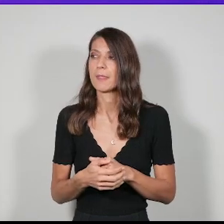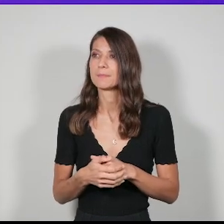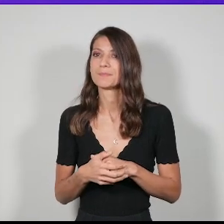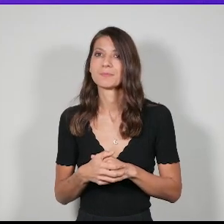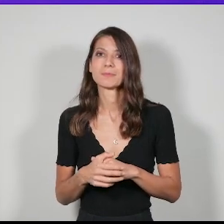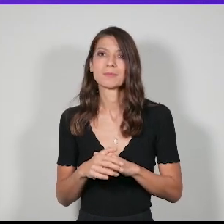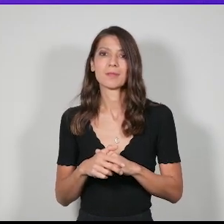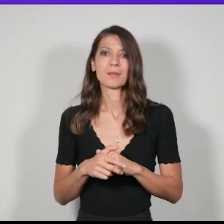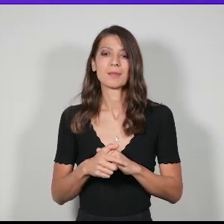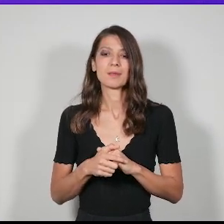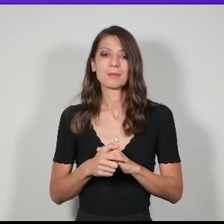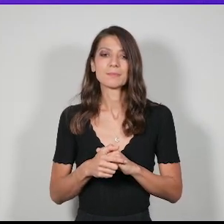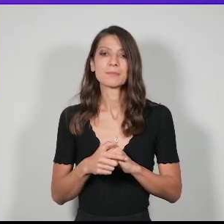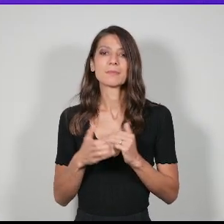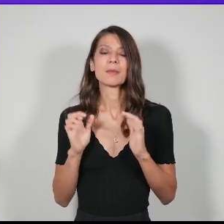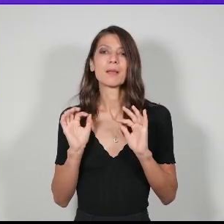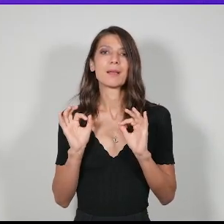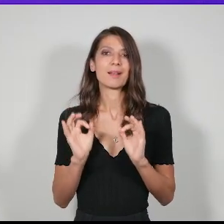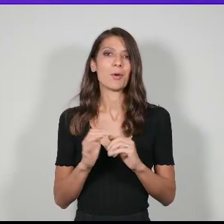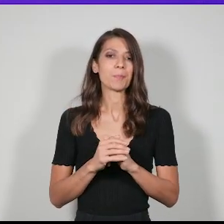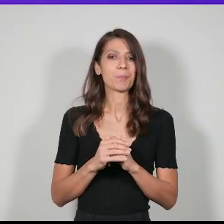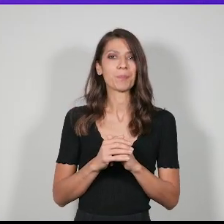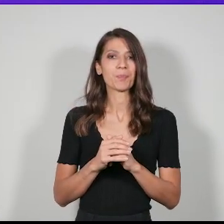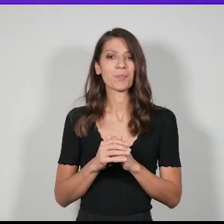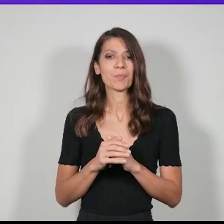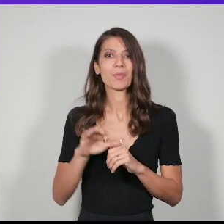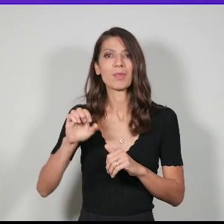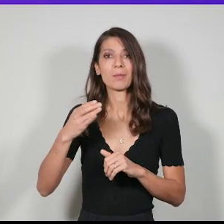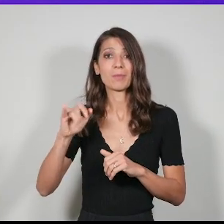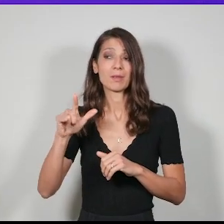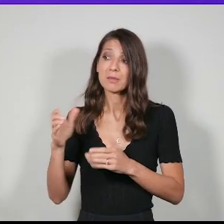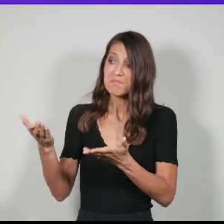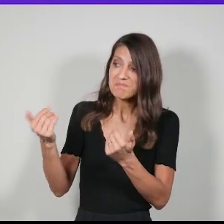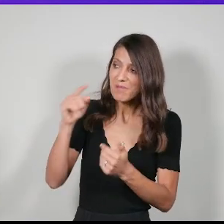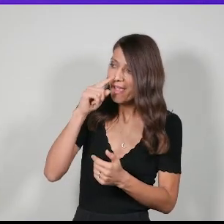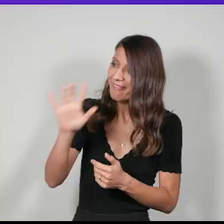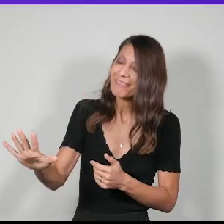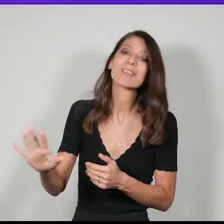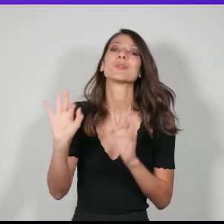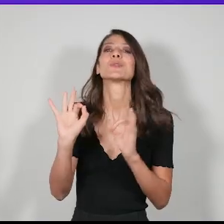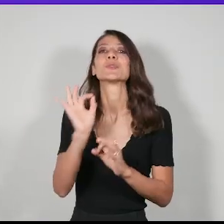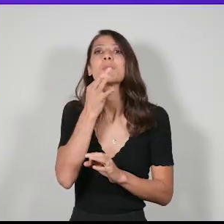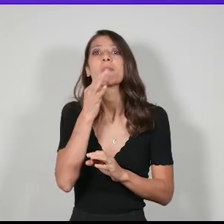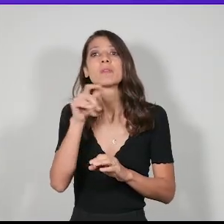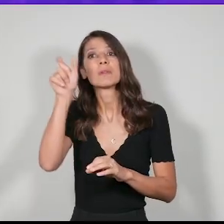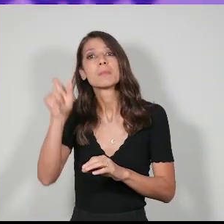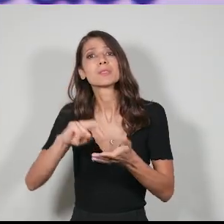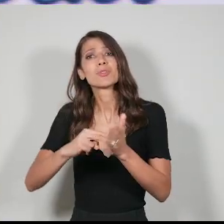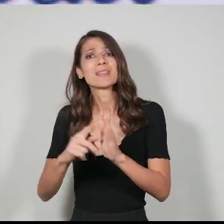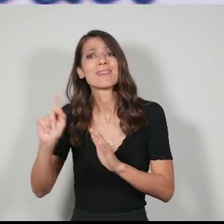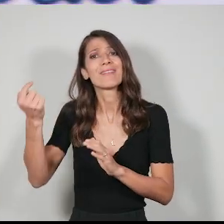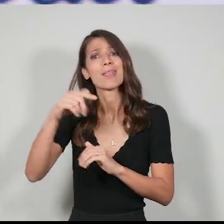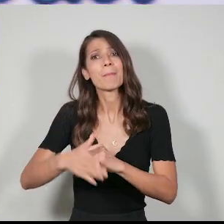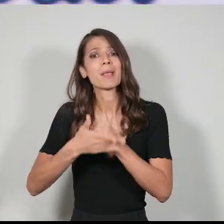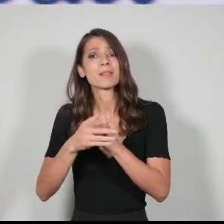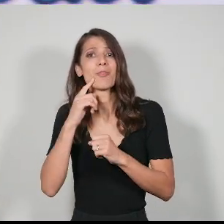le regard que Émilie porte et peut porter sur nos discussions. Et j'en profite si la technique peut venir m'aider parce que je n'arrive pas à